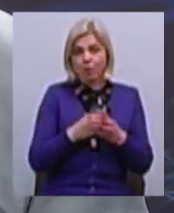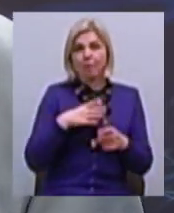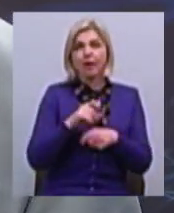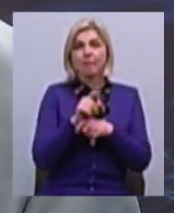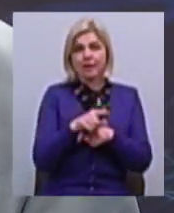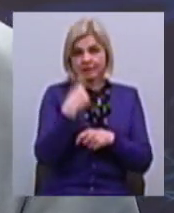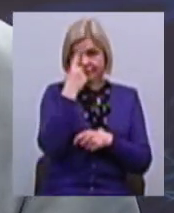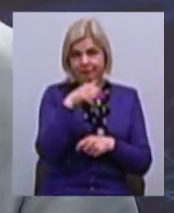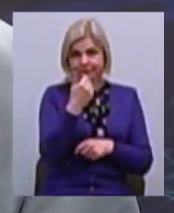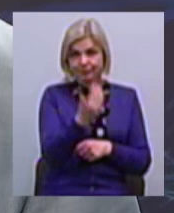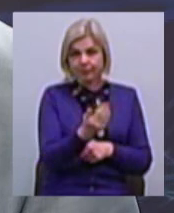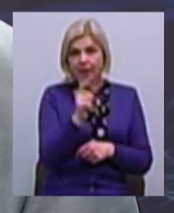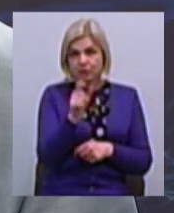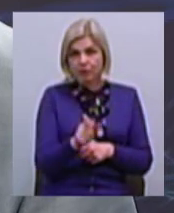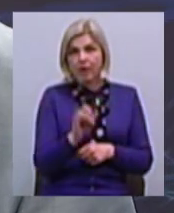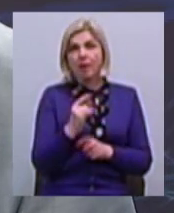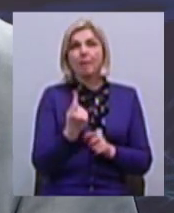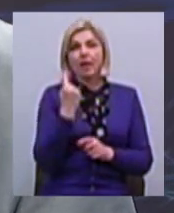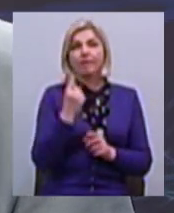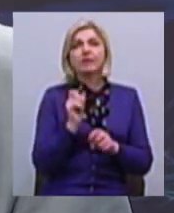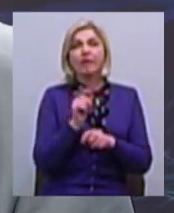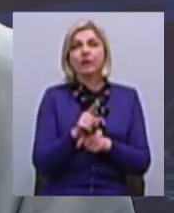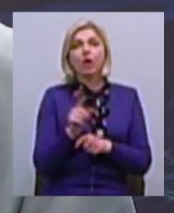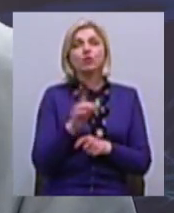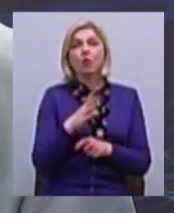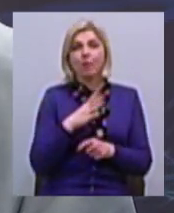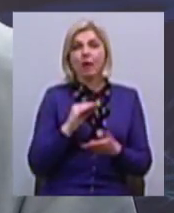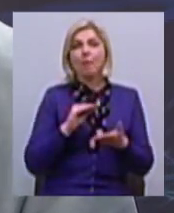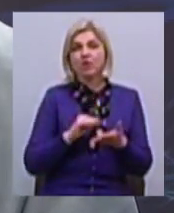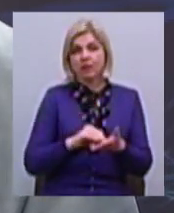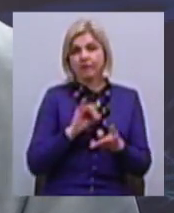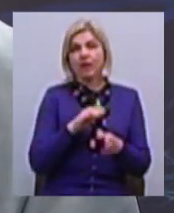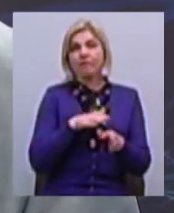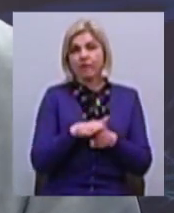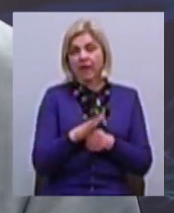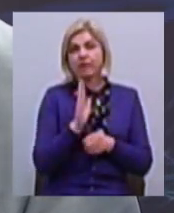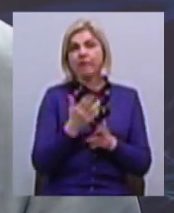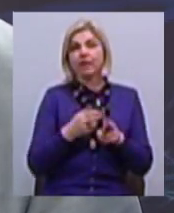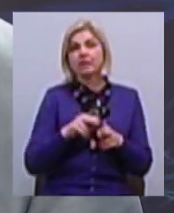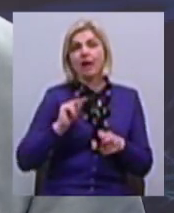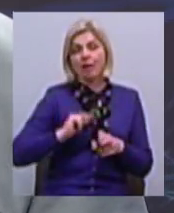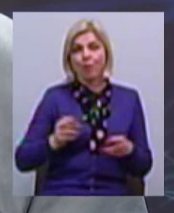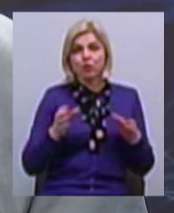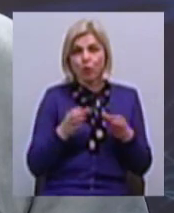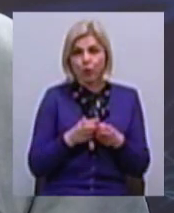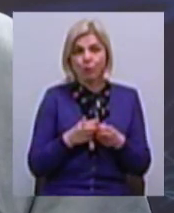і першими завданнями, які ми поставили і виконали в рамках цієї робочої групи, це було